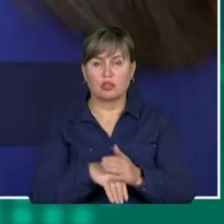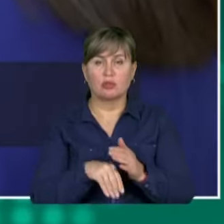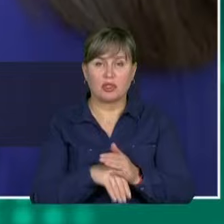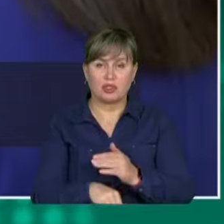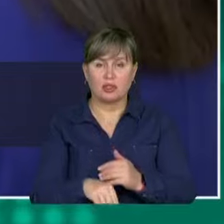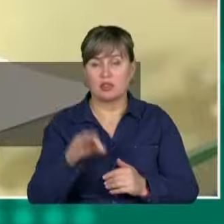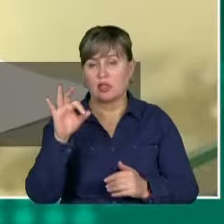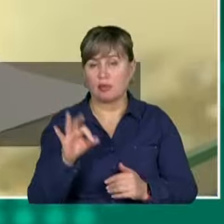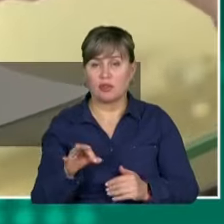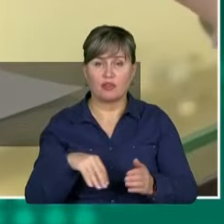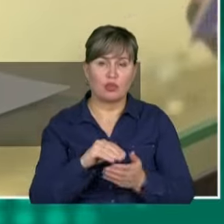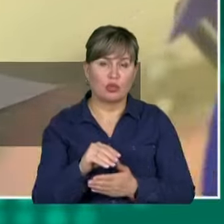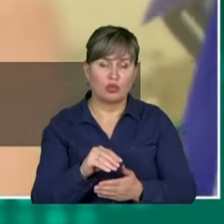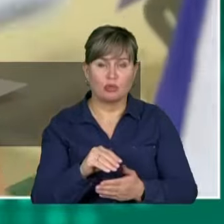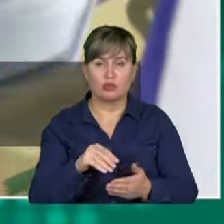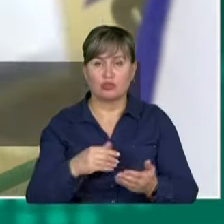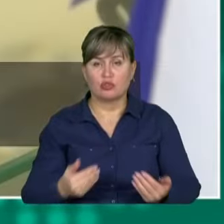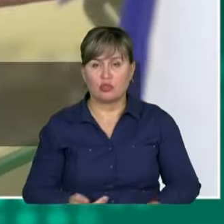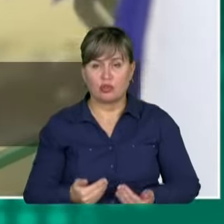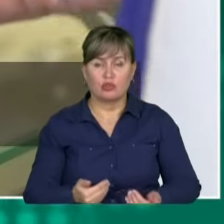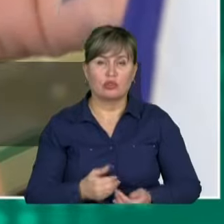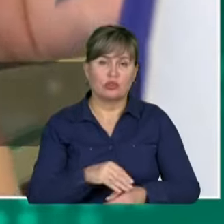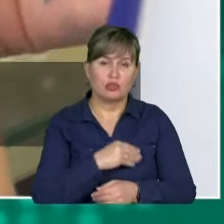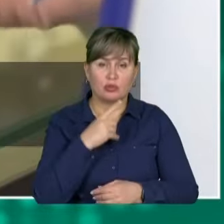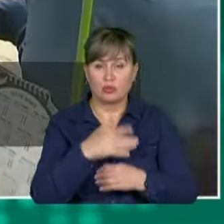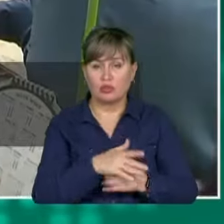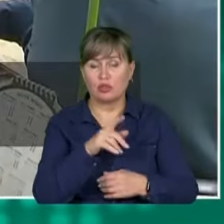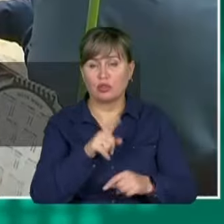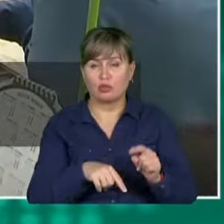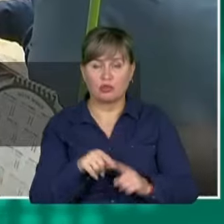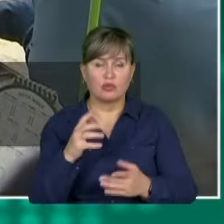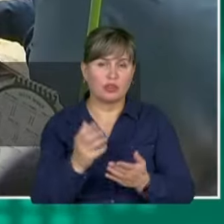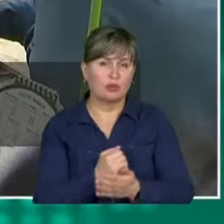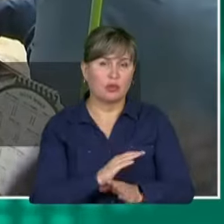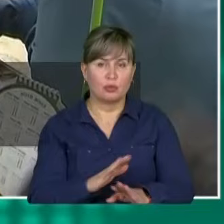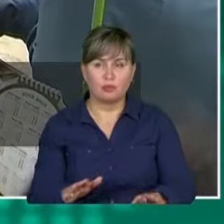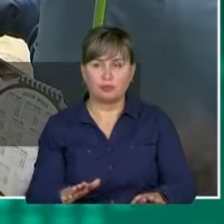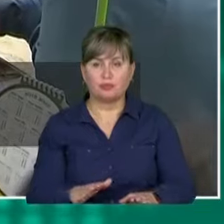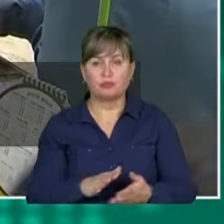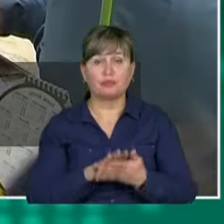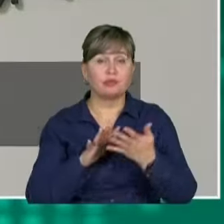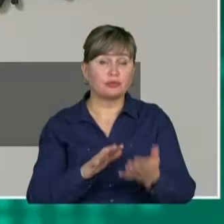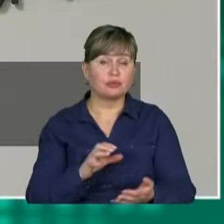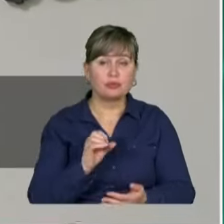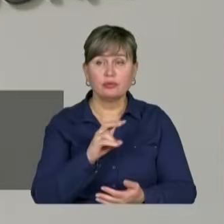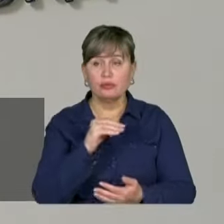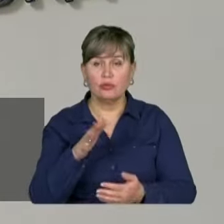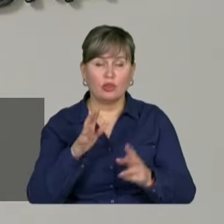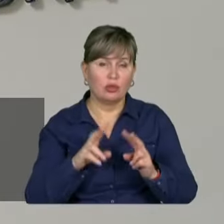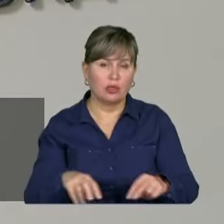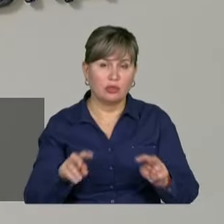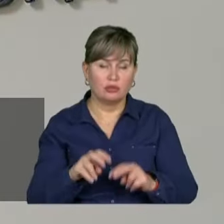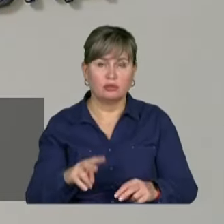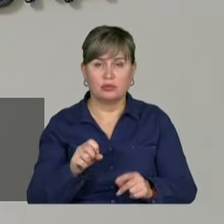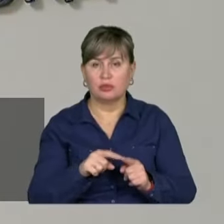что выкупить жилье у супруга, жены или близких родственников не получится. Заявки в ЕНПФ будут рассматривать